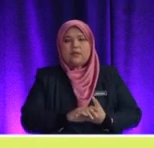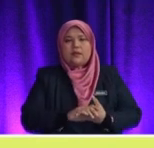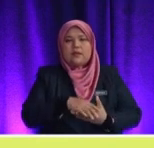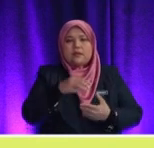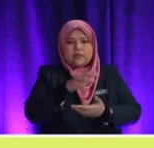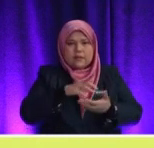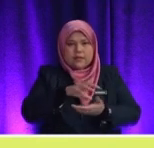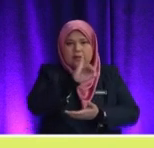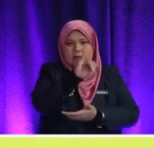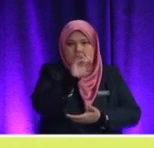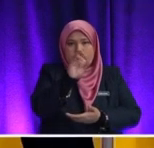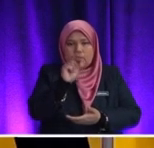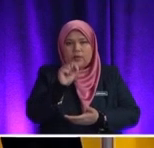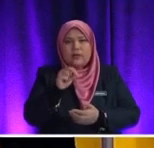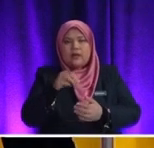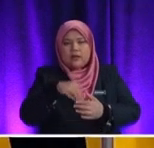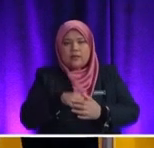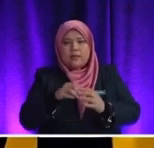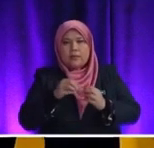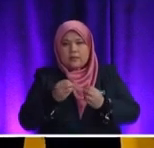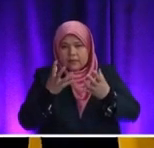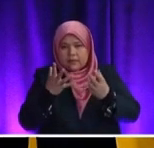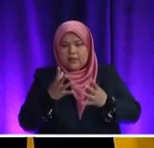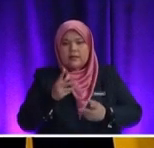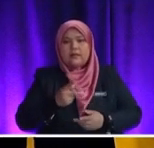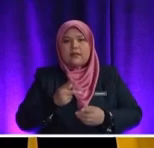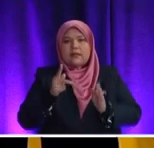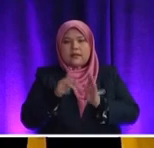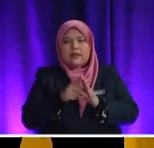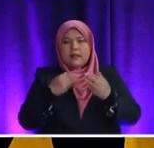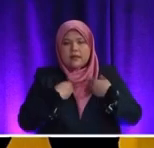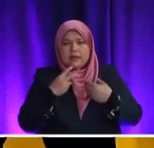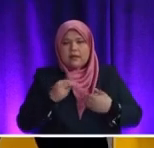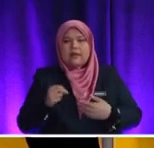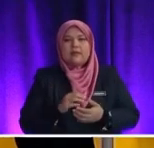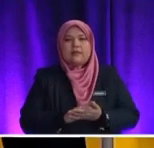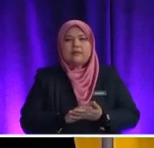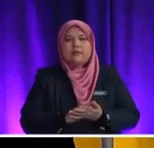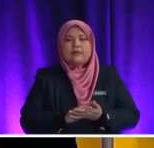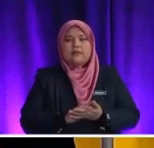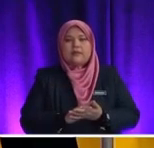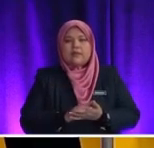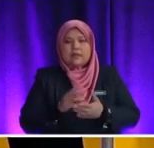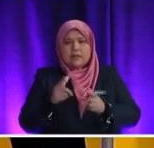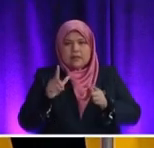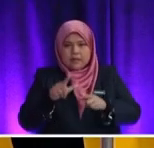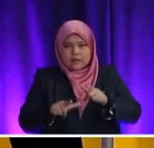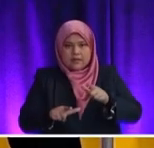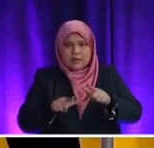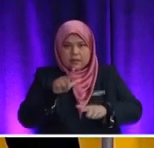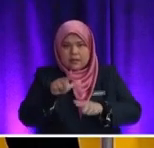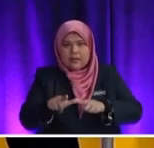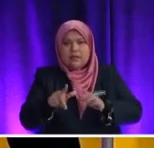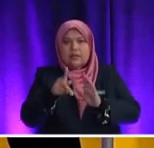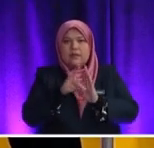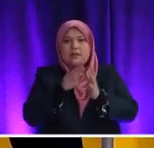dalam perbagai keadaan Okelah jadi Untuk itu saya ingatkan sekali lagi langkah keselamatan Kenapa kita perlu